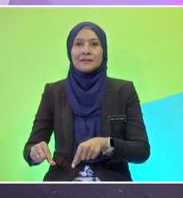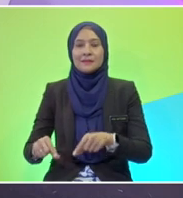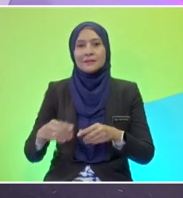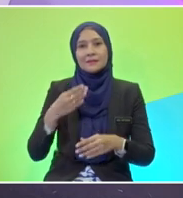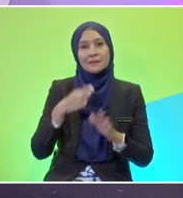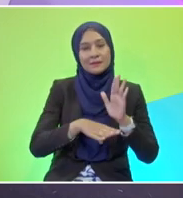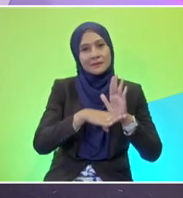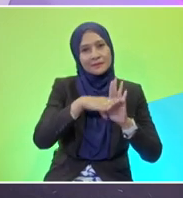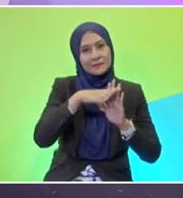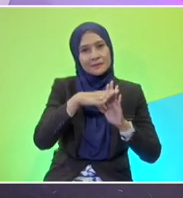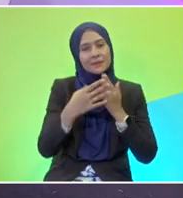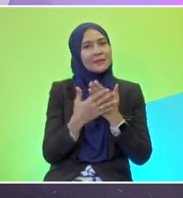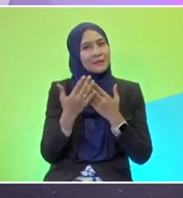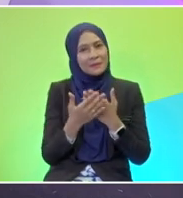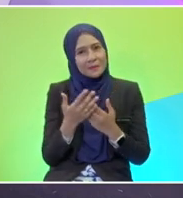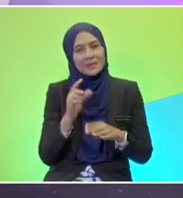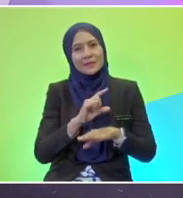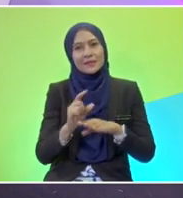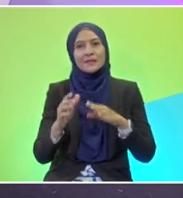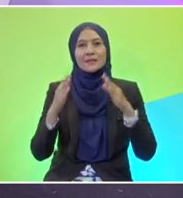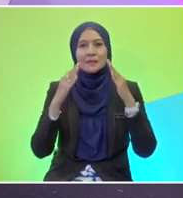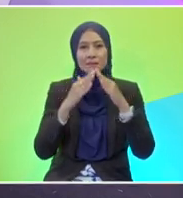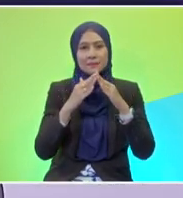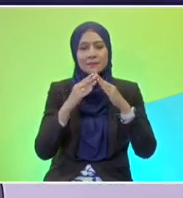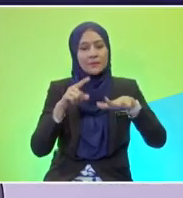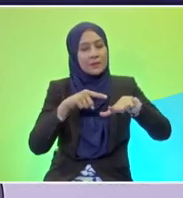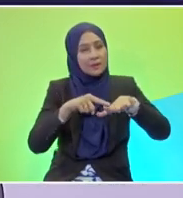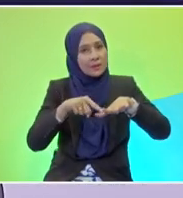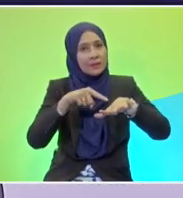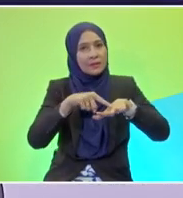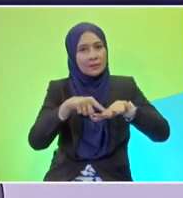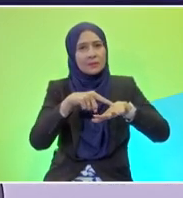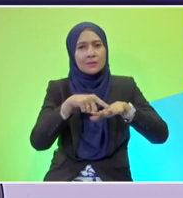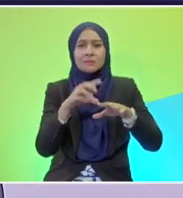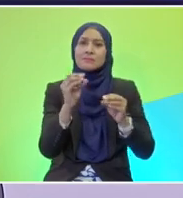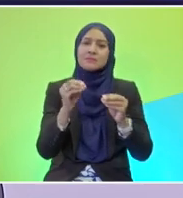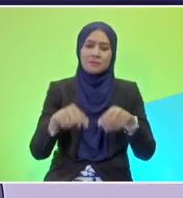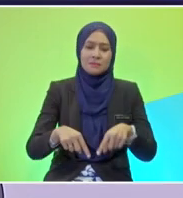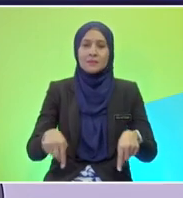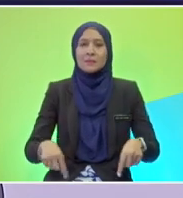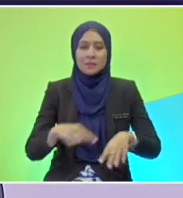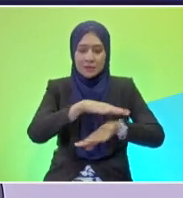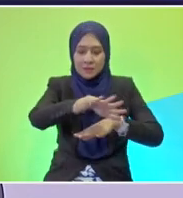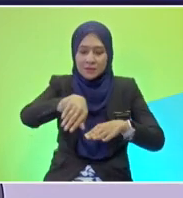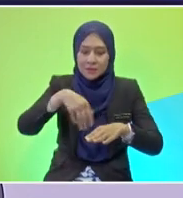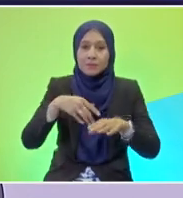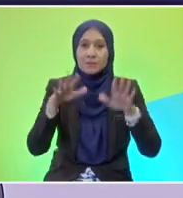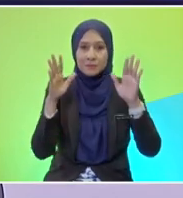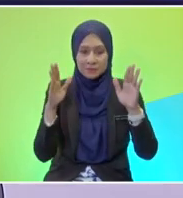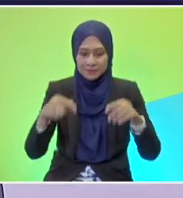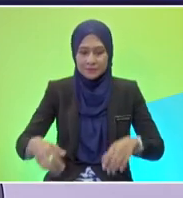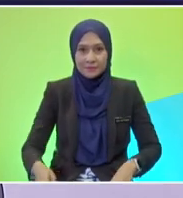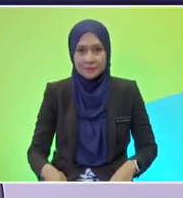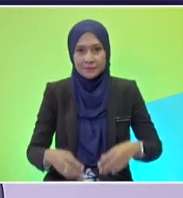cikgu, senang saja. Sebab Kak Fika, jari kita tak banyak kan. Betul? Kalau nak kata 15 nak kena kira jari kaki, susah tu. Susah. Jadi